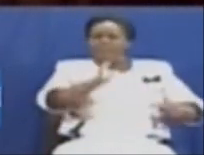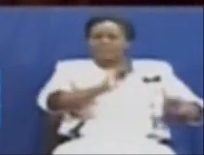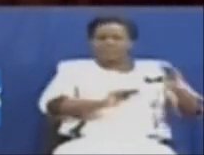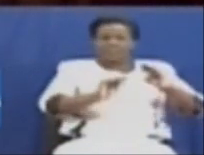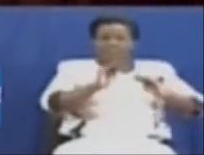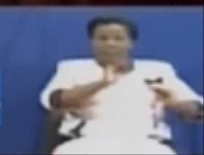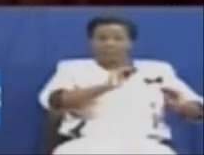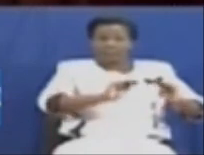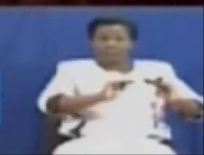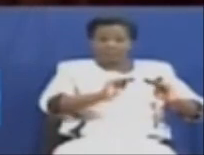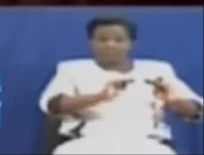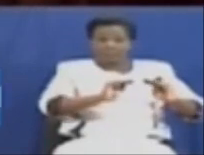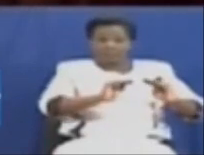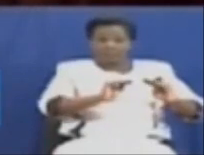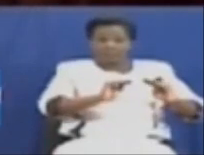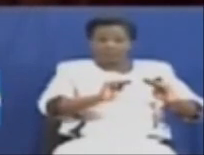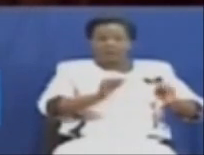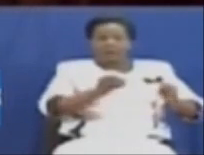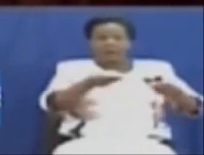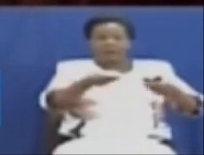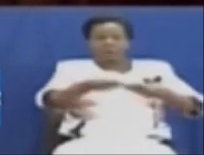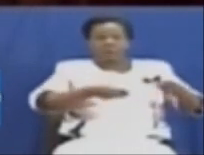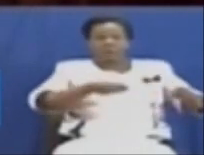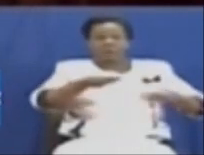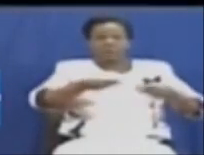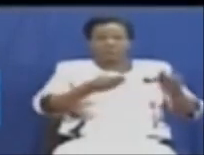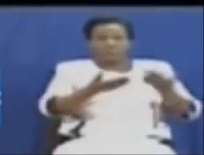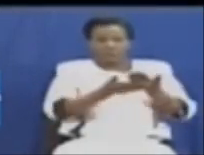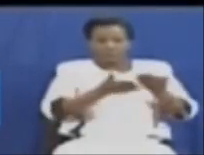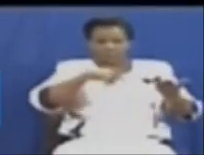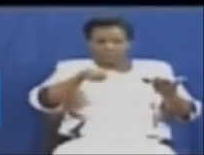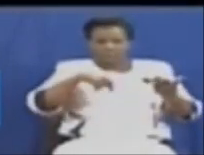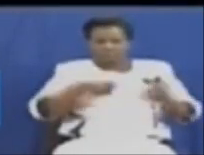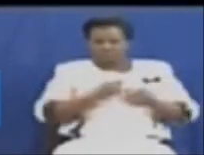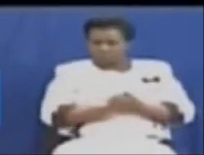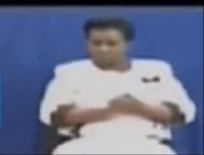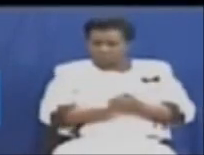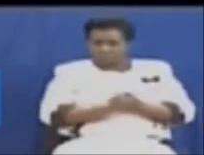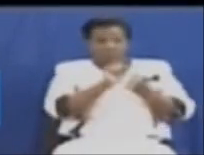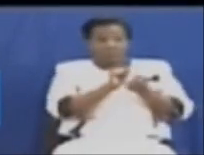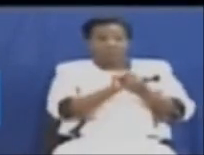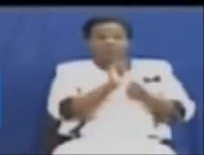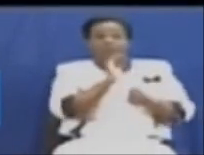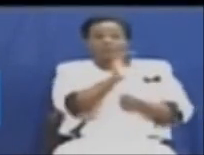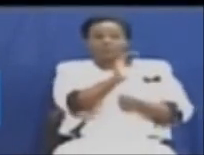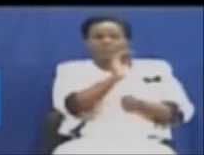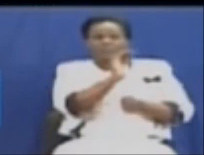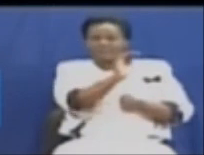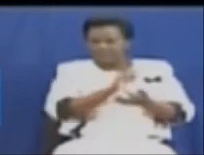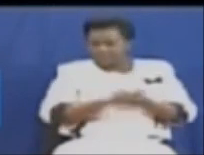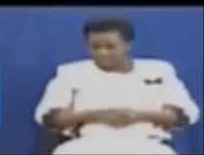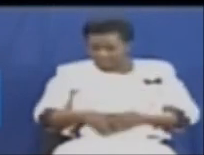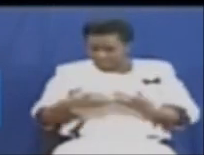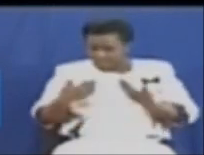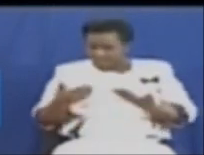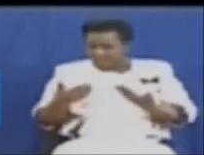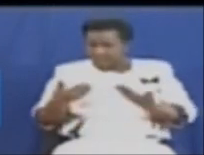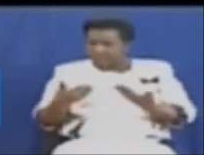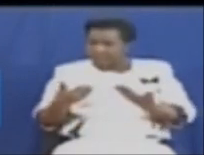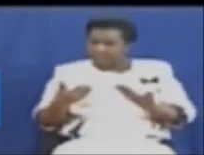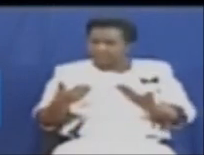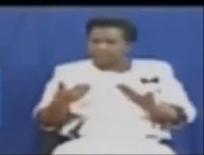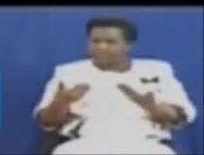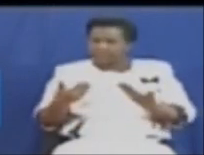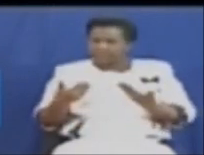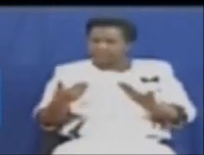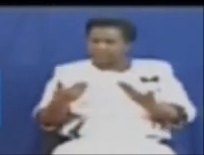uchumi katika usafirishaji, Mheshimiwa Waziri Mkuu, kwa bahati mbaya sana